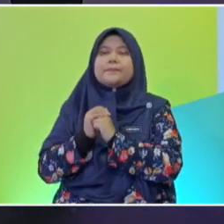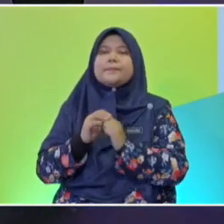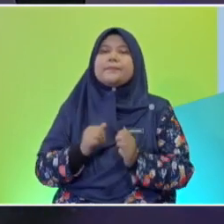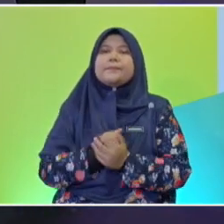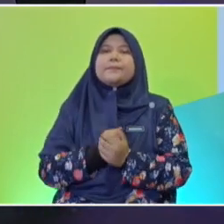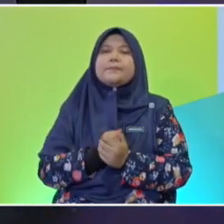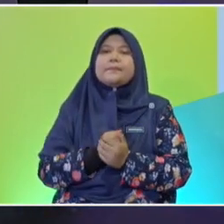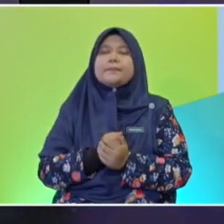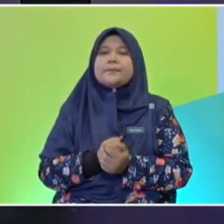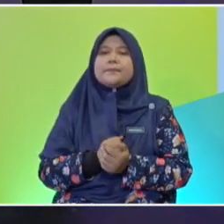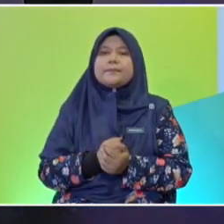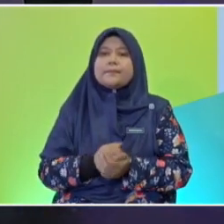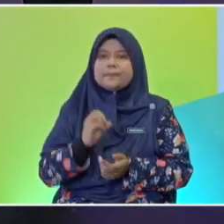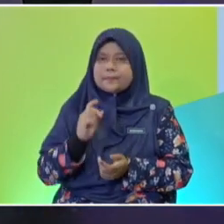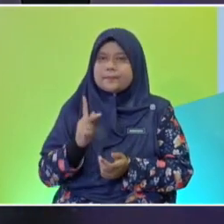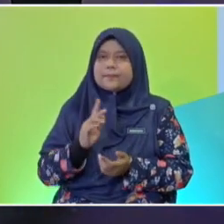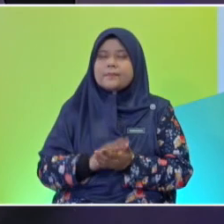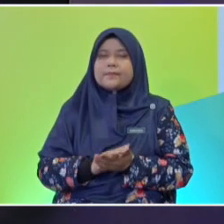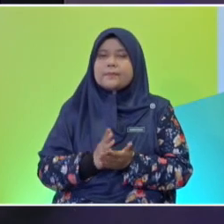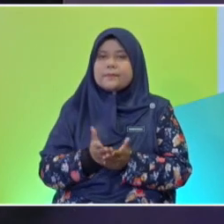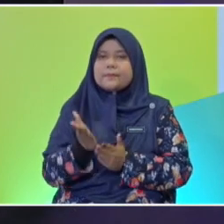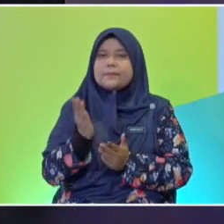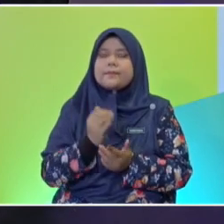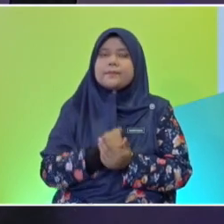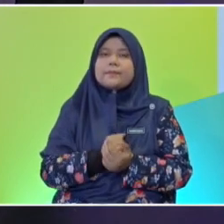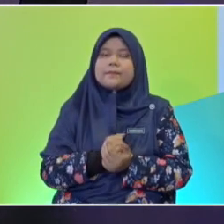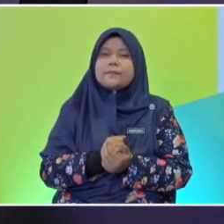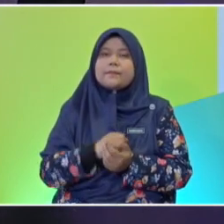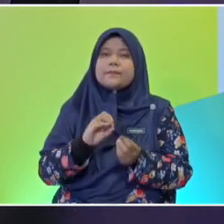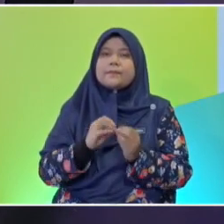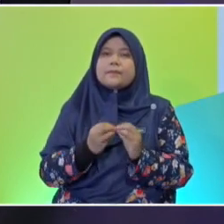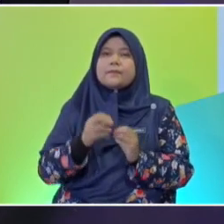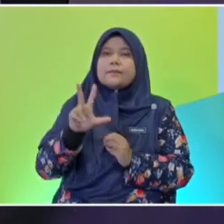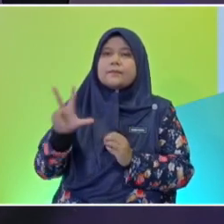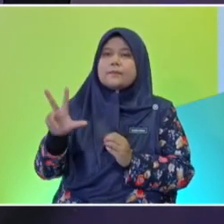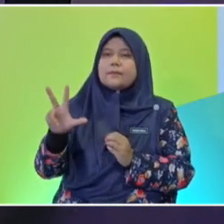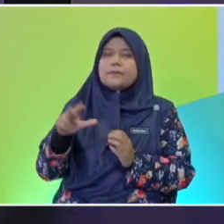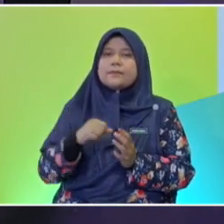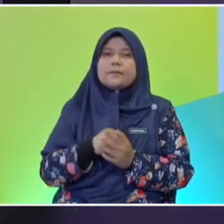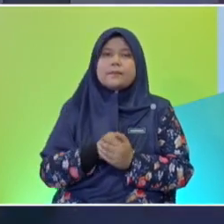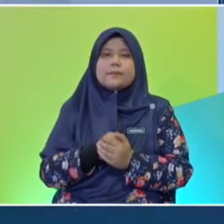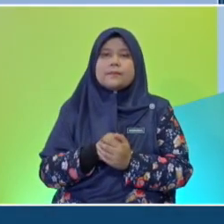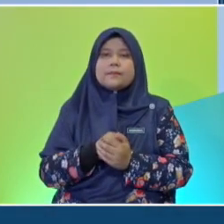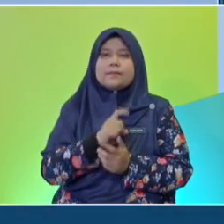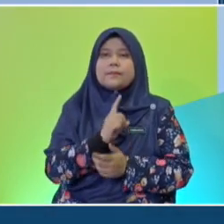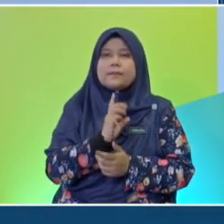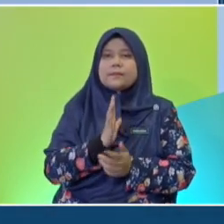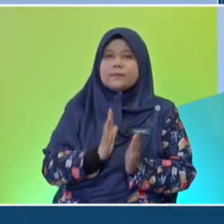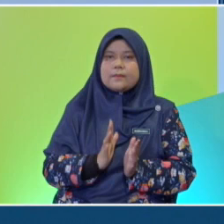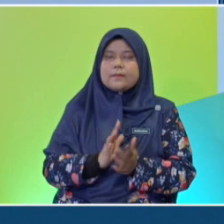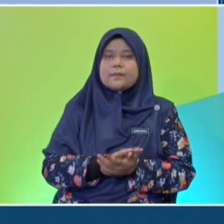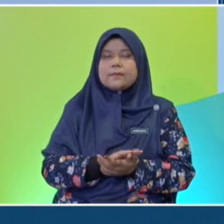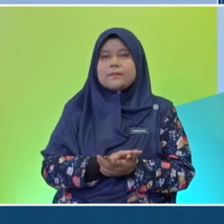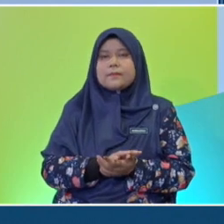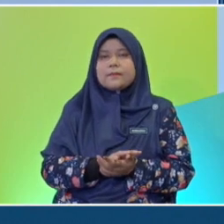oke untuk terus ini lanjut Oke Baik soal yang ketiga Oke seorang peradang menanam